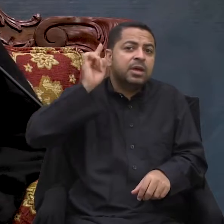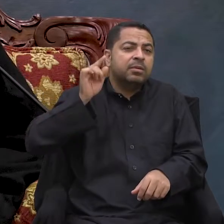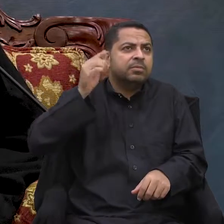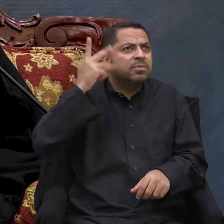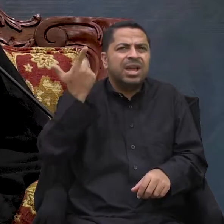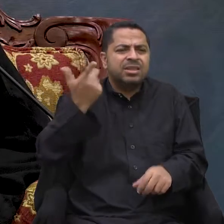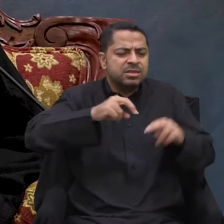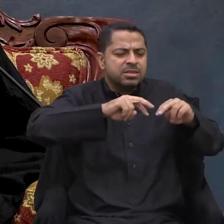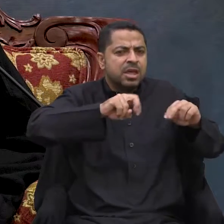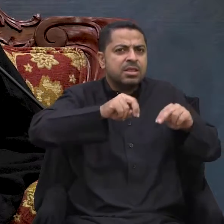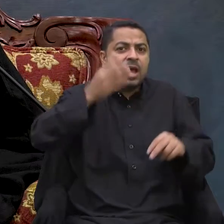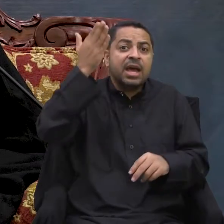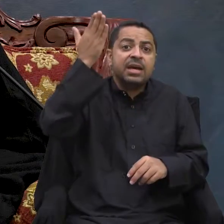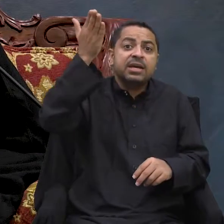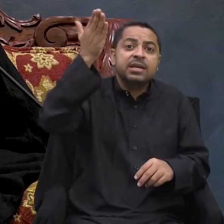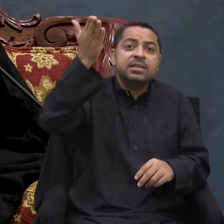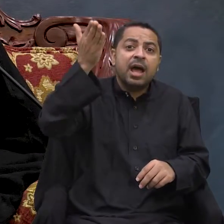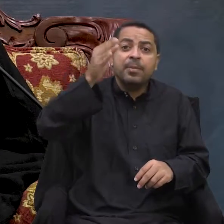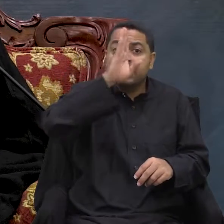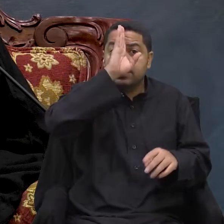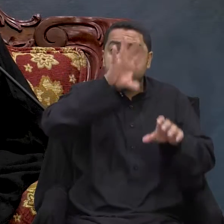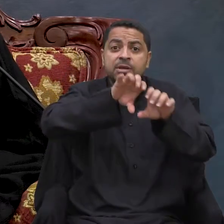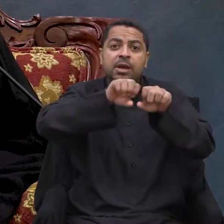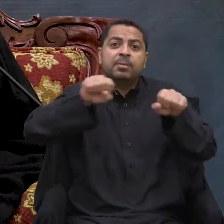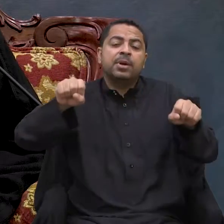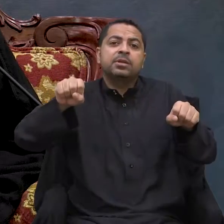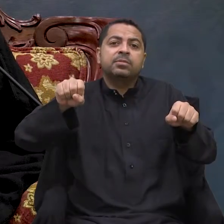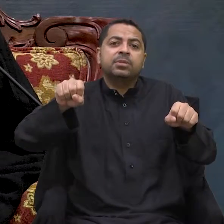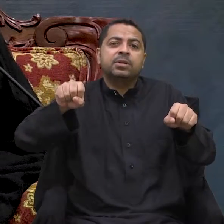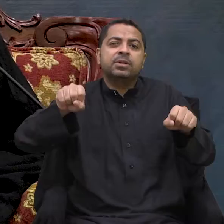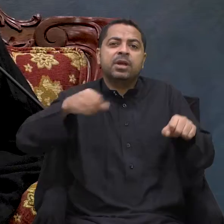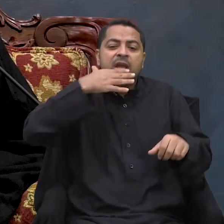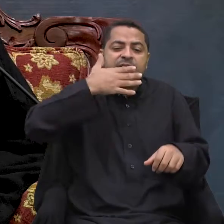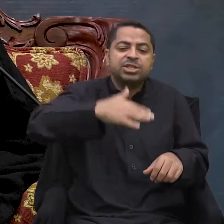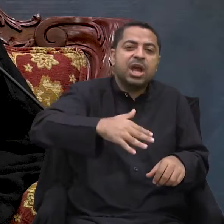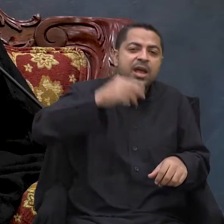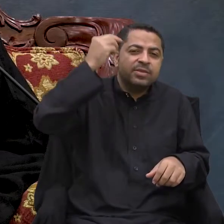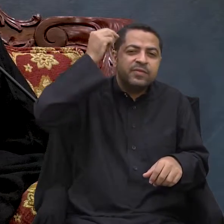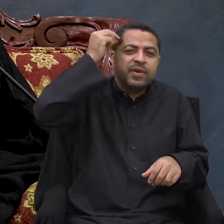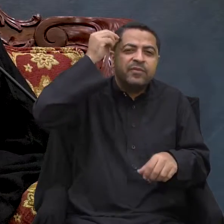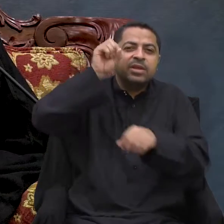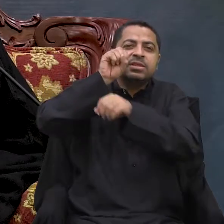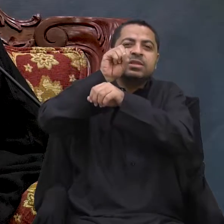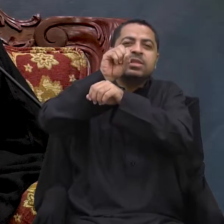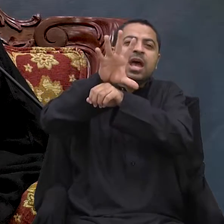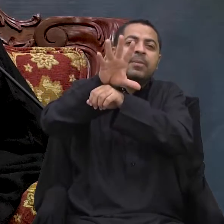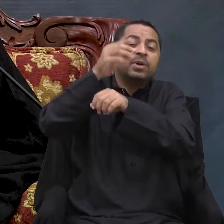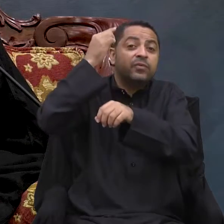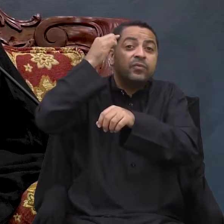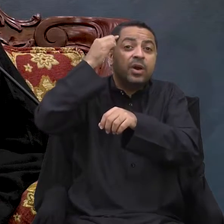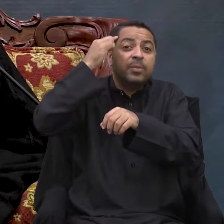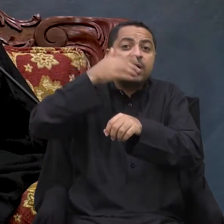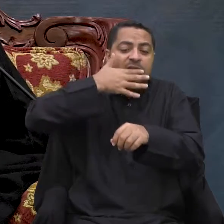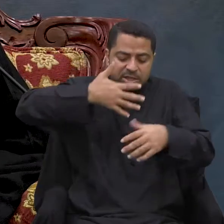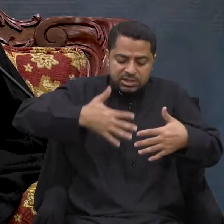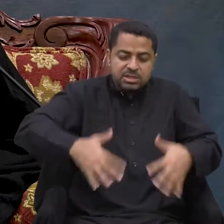الخطاب الذي ترجمه بشهادته وعبر عنه